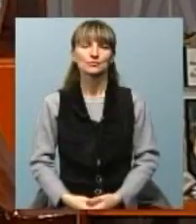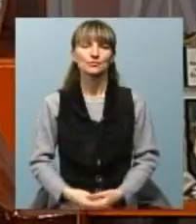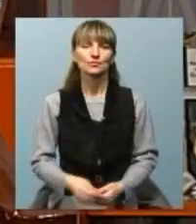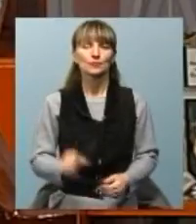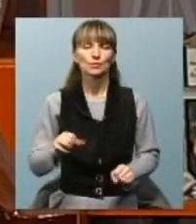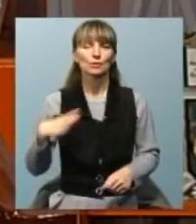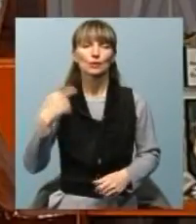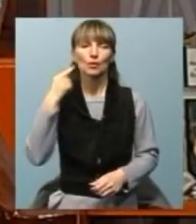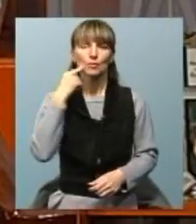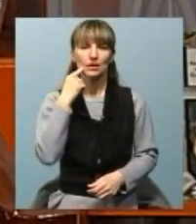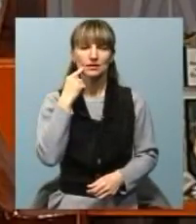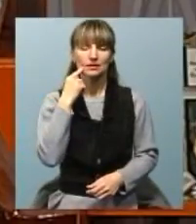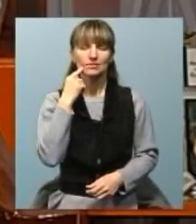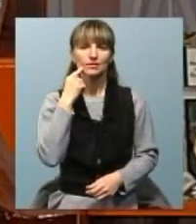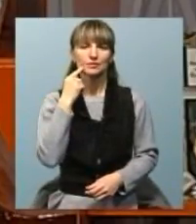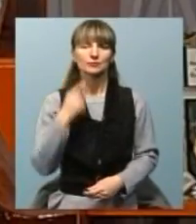образливо, що її